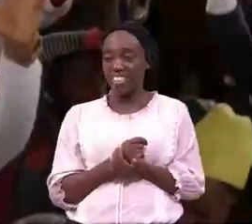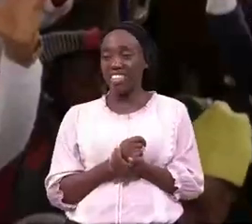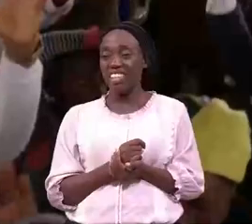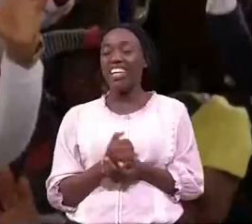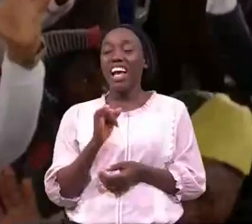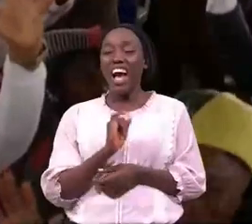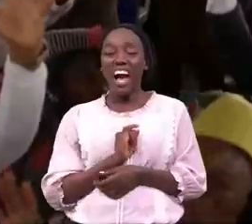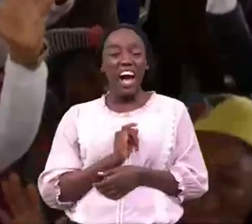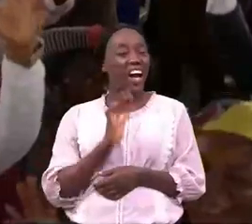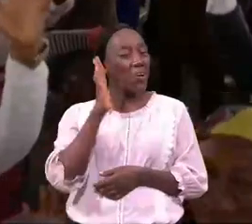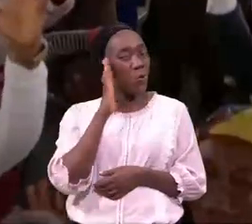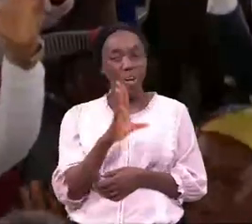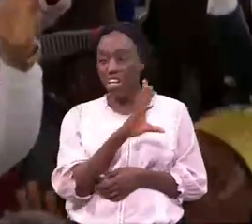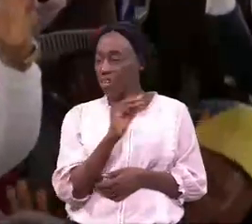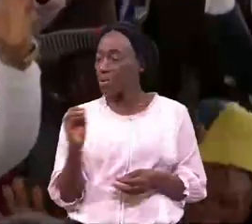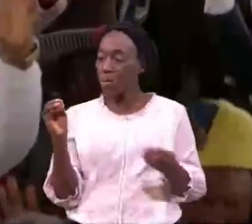Je ne serai plus le même.